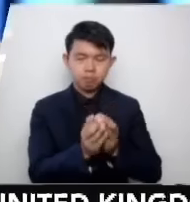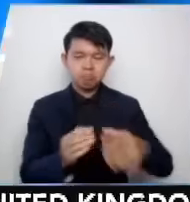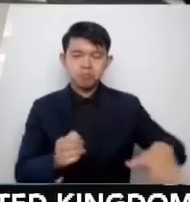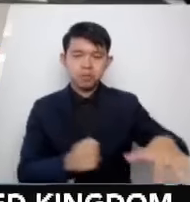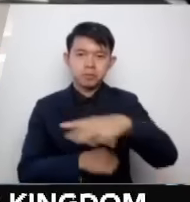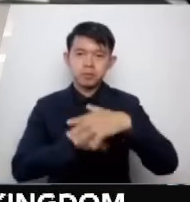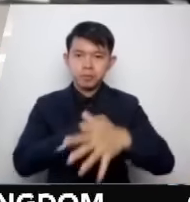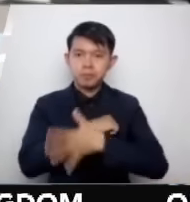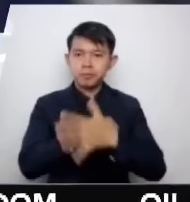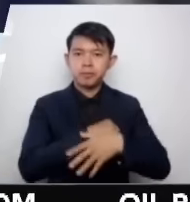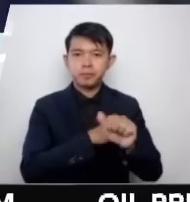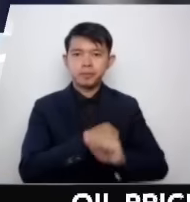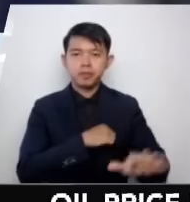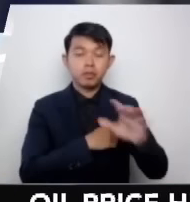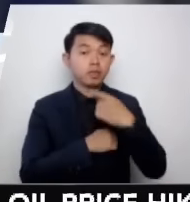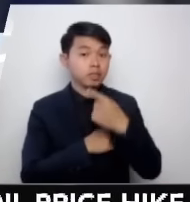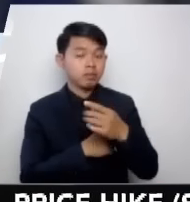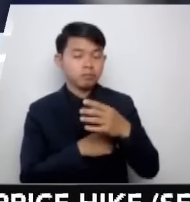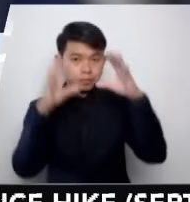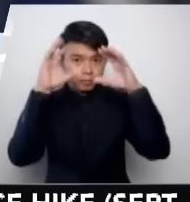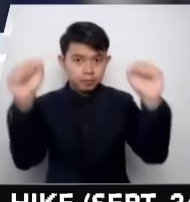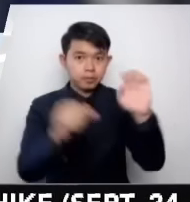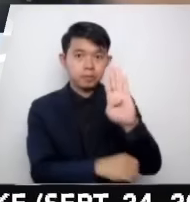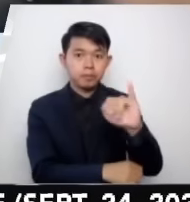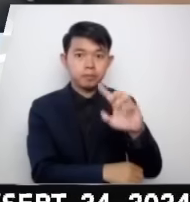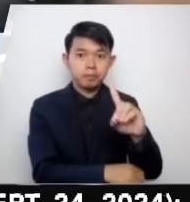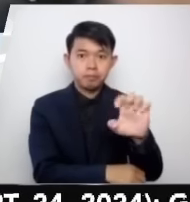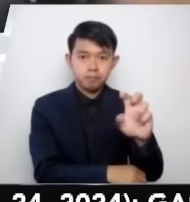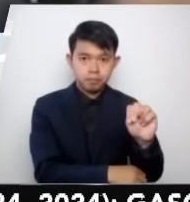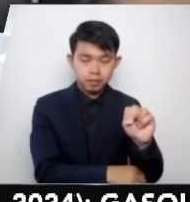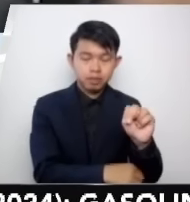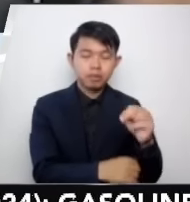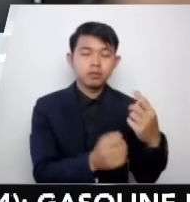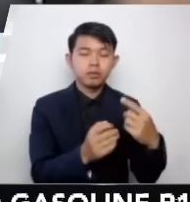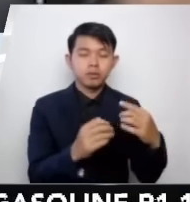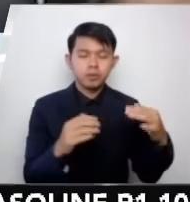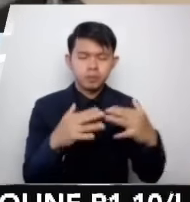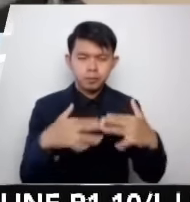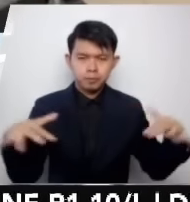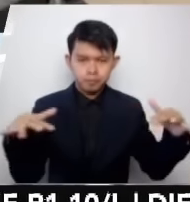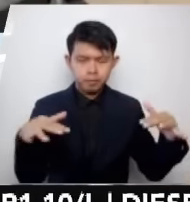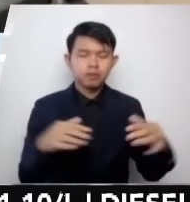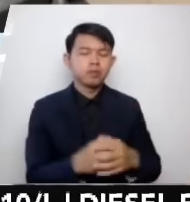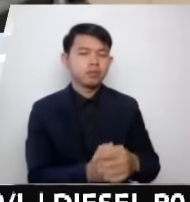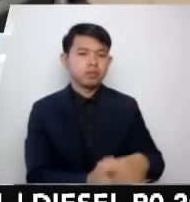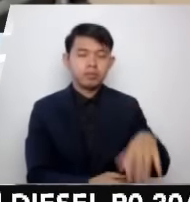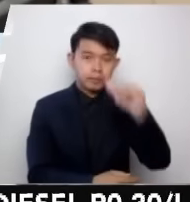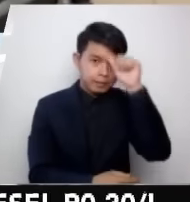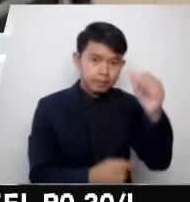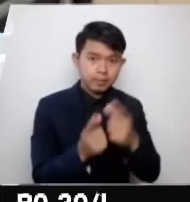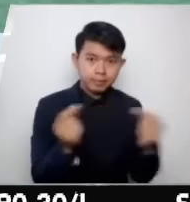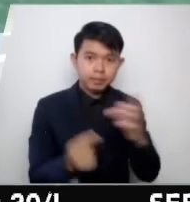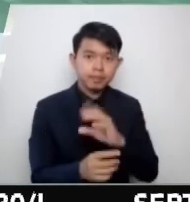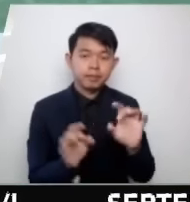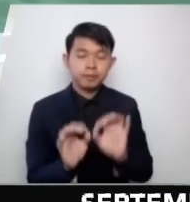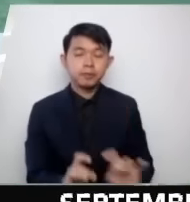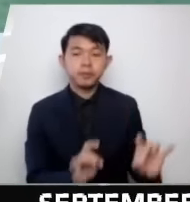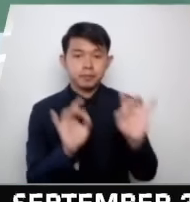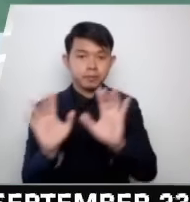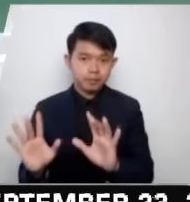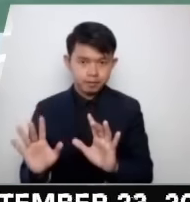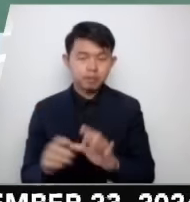Biden sa Quad Leaders Summit sa pagitan ng Amerika, India, Japan at Australia na nangyari sa Delaware. Ang